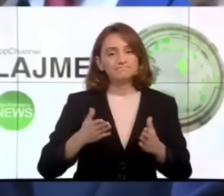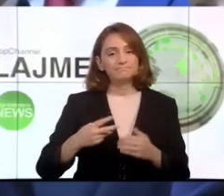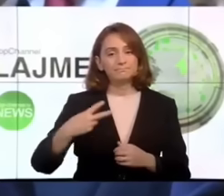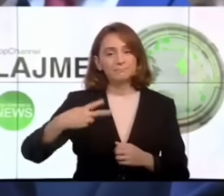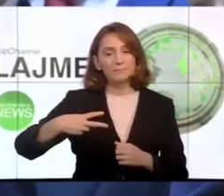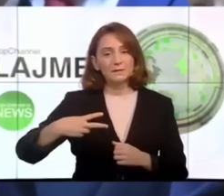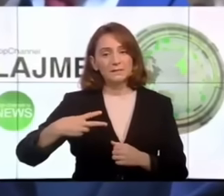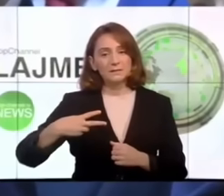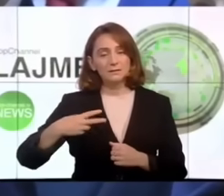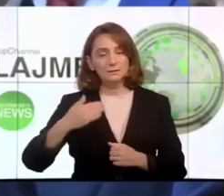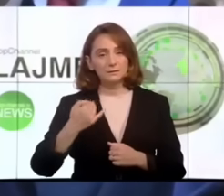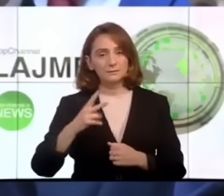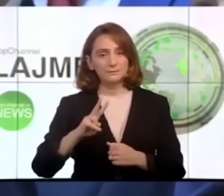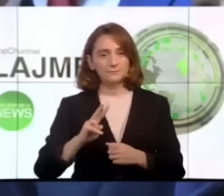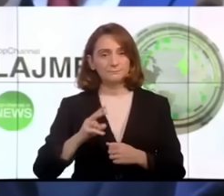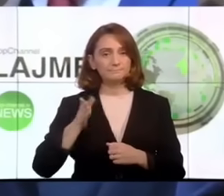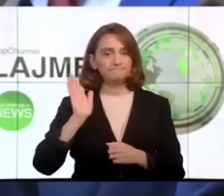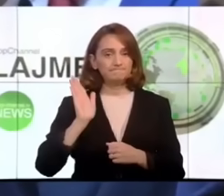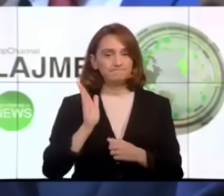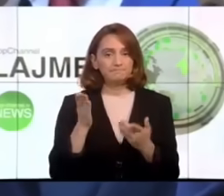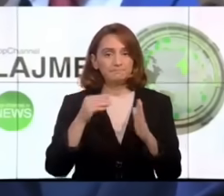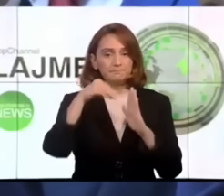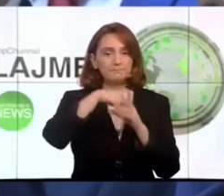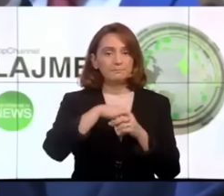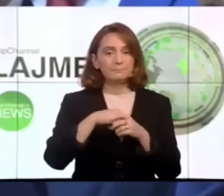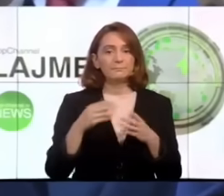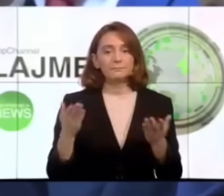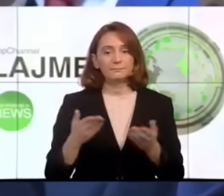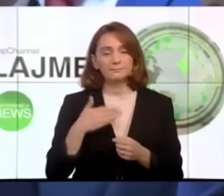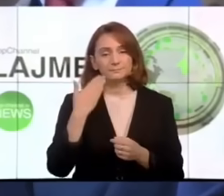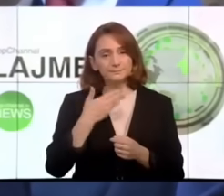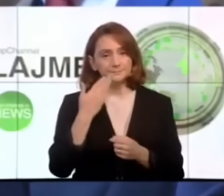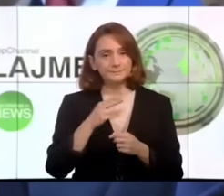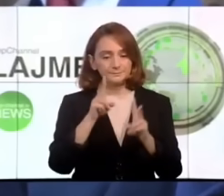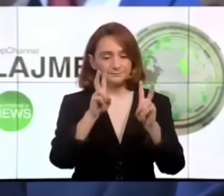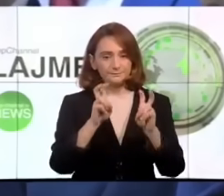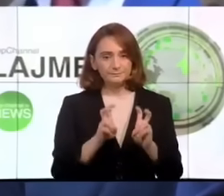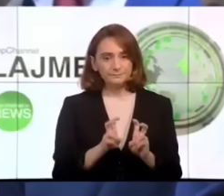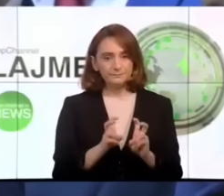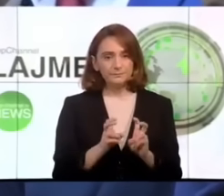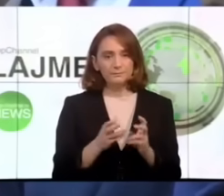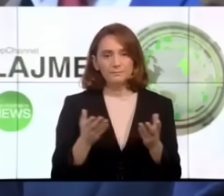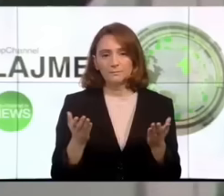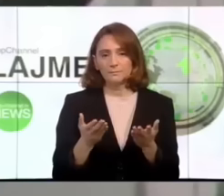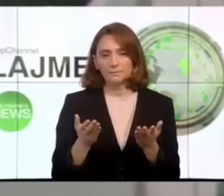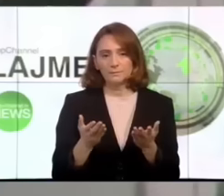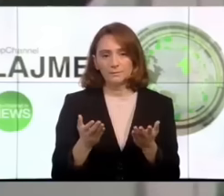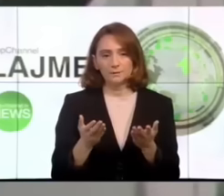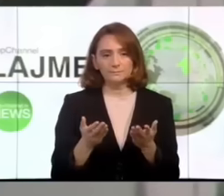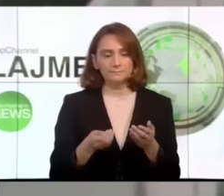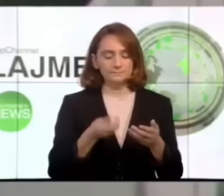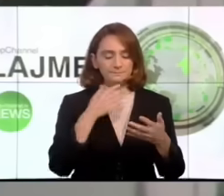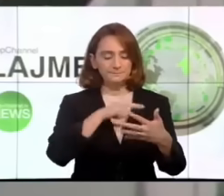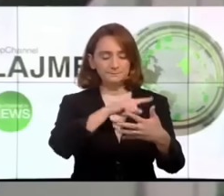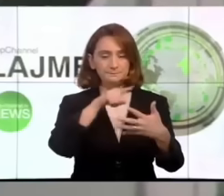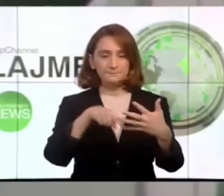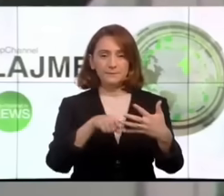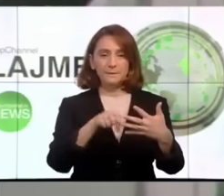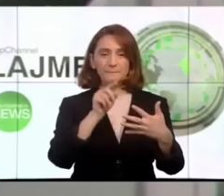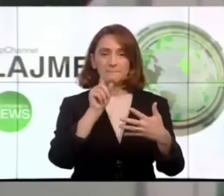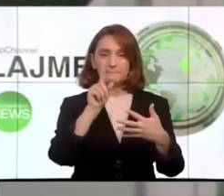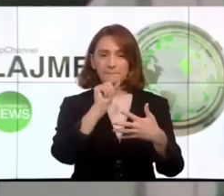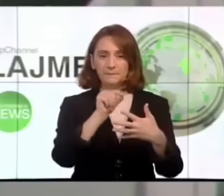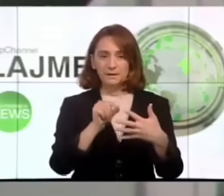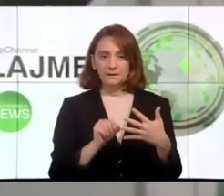me të cilin kërkoi që shtetet e bllokut të kundërshtojnë, siç tha ai, arbitraritetin e Prishtinës. Tensionet mes Kosovës dhe